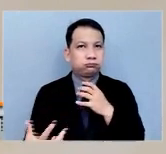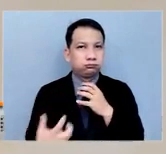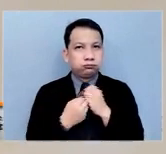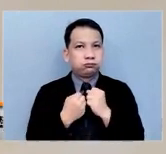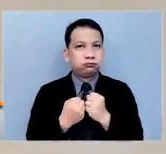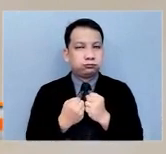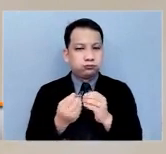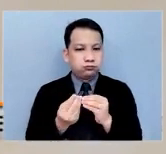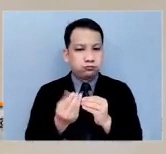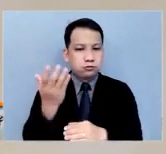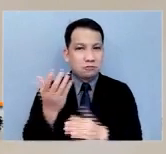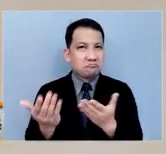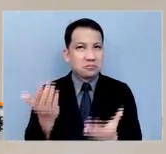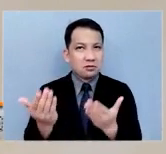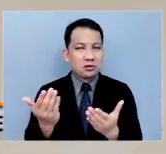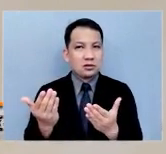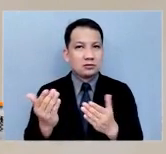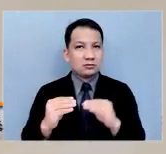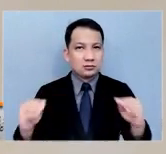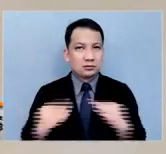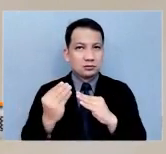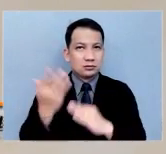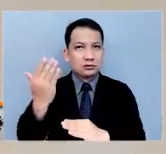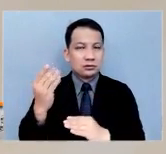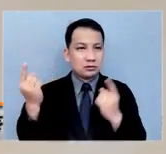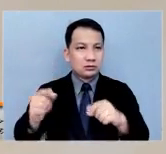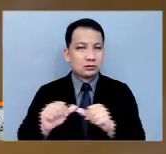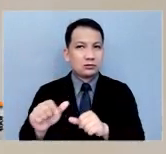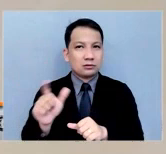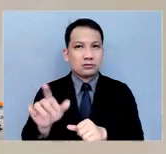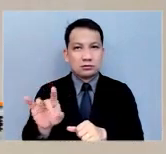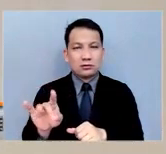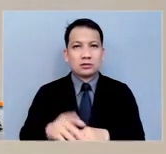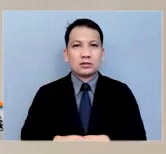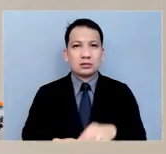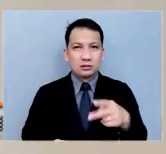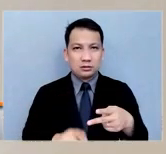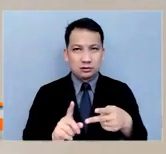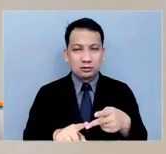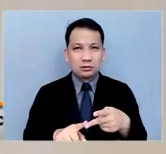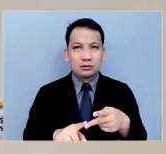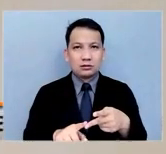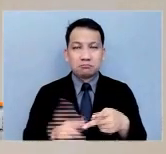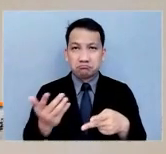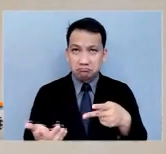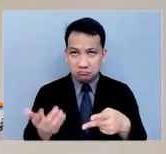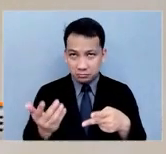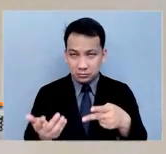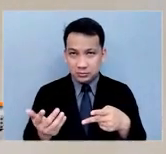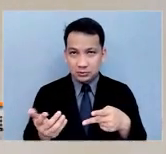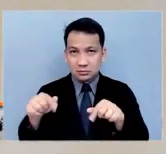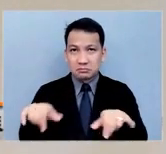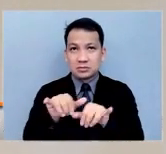magkaroon tayo ng major eruption na gaya nung nangyari noong 2018. Kalawang senaryo po, baka po hanggang ganito